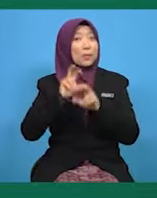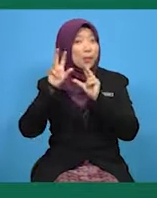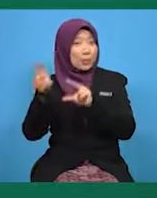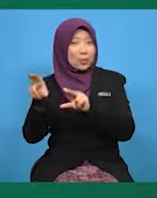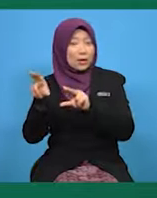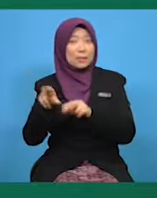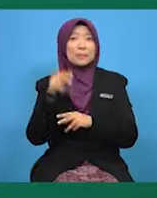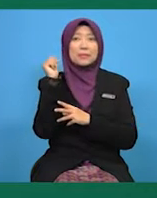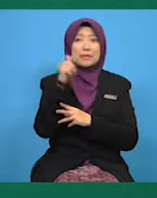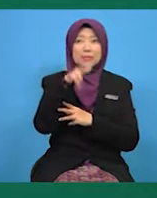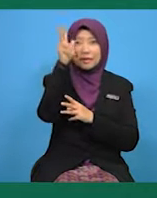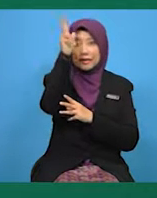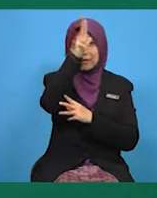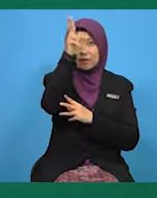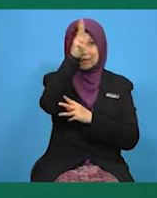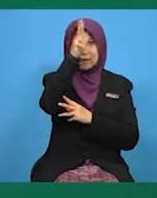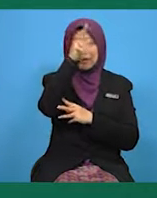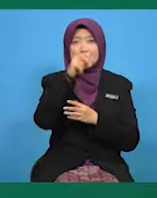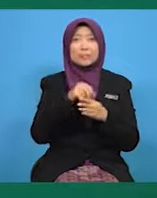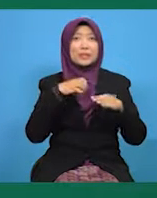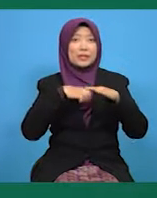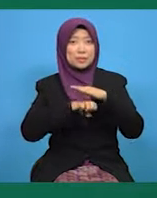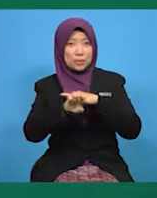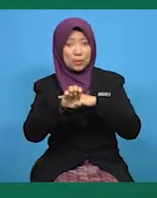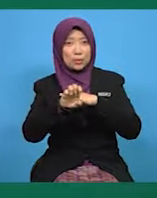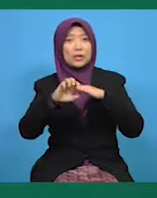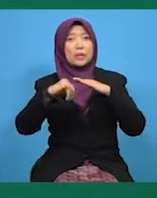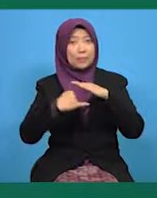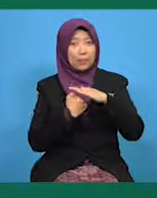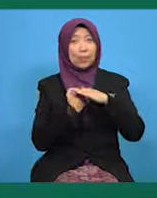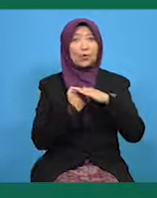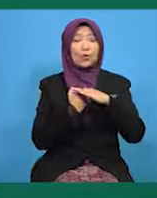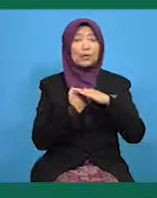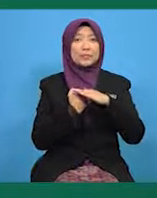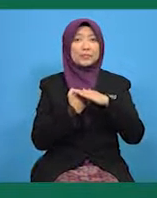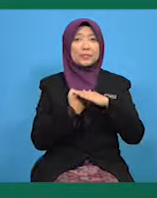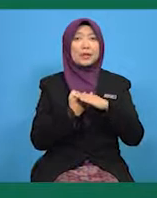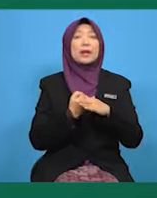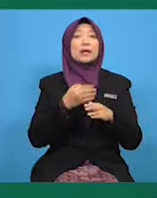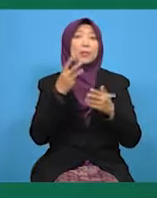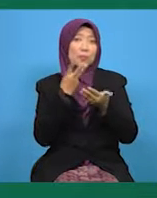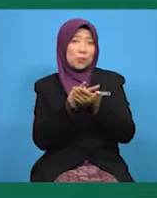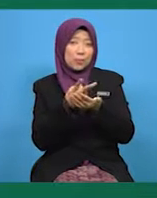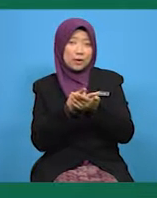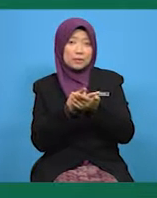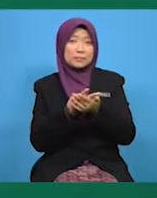pelaburan, perbelanjaan kerajaan, ekspor, import dan bekalan